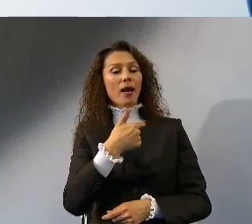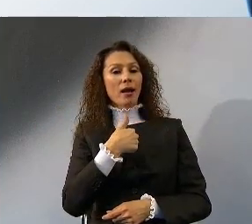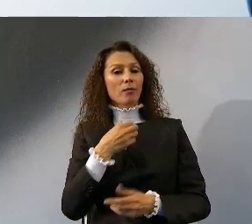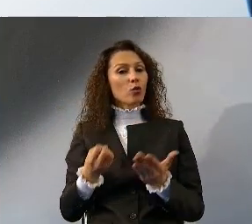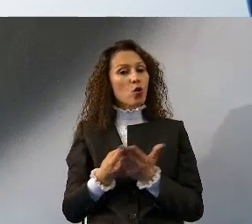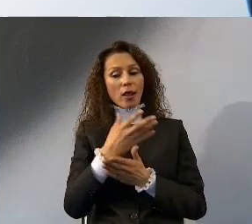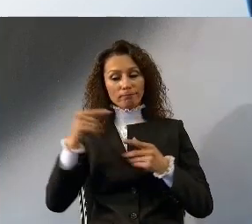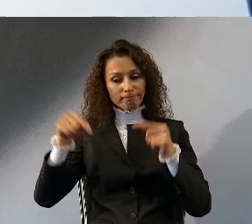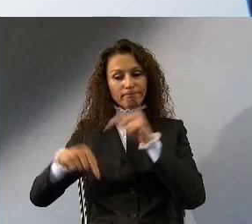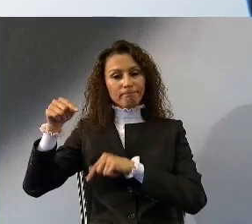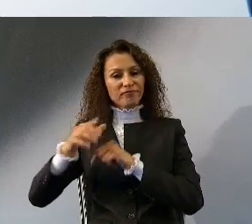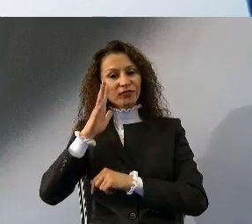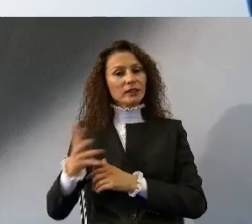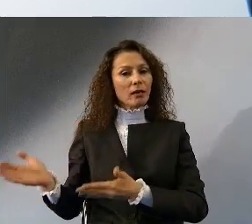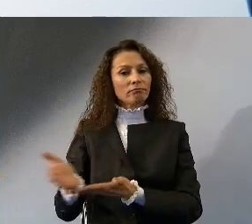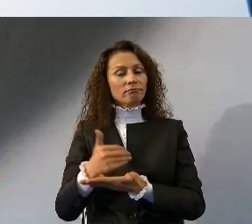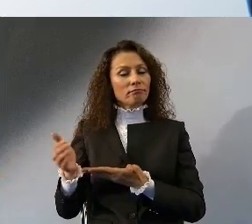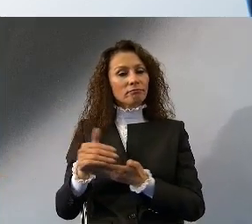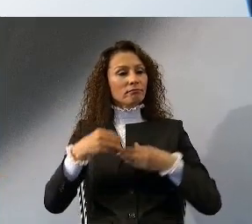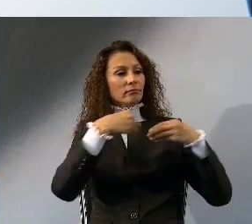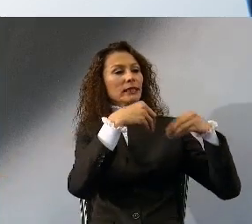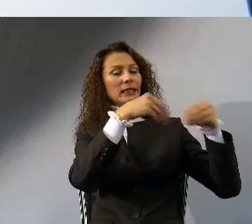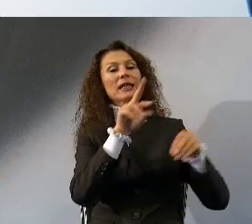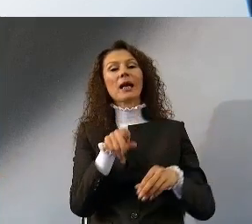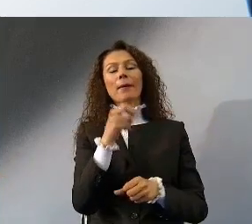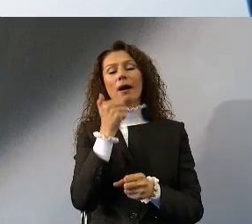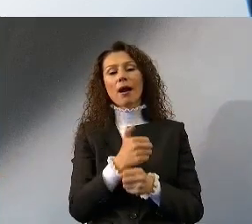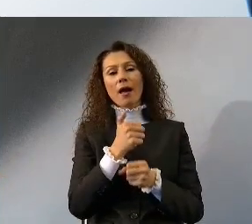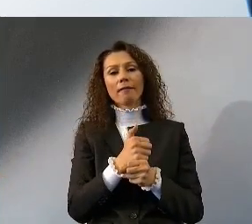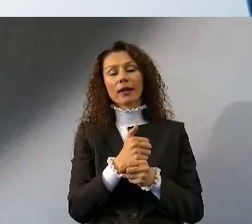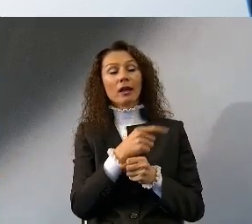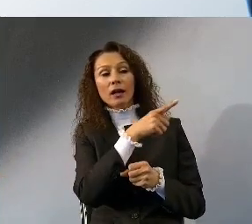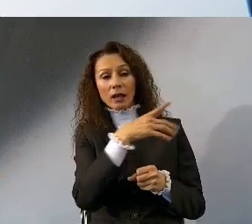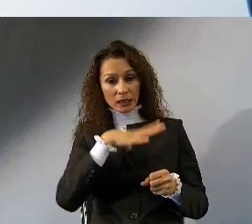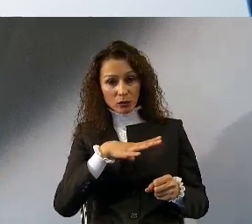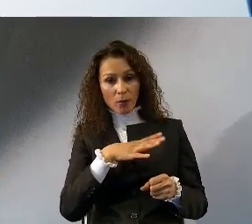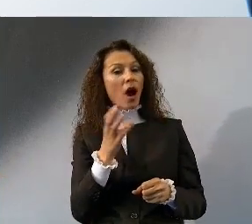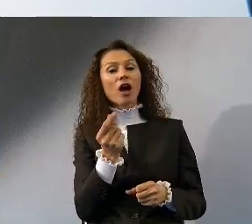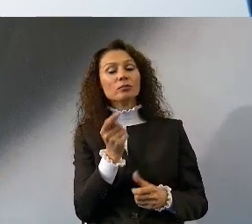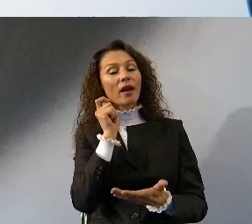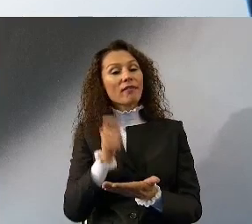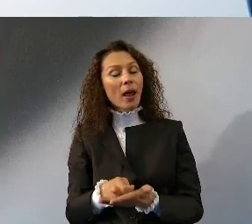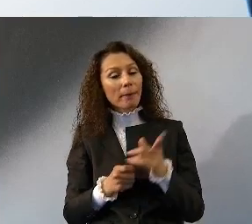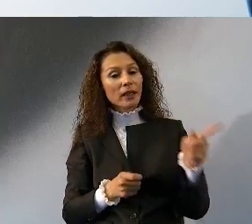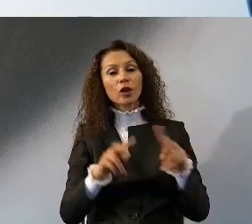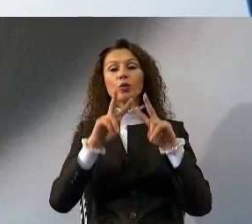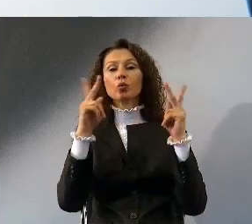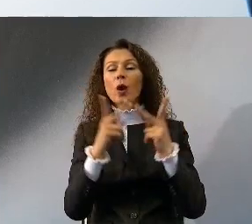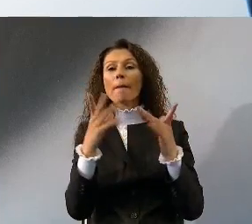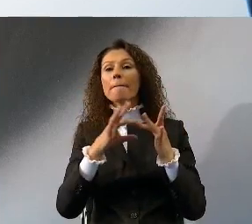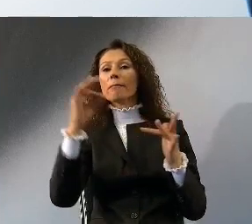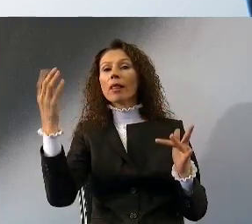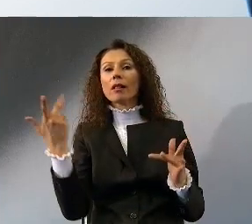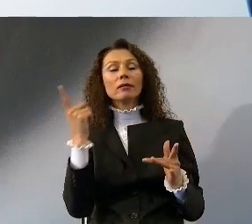üretimi gerçekleştirmemiz lazım. Yani tüketici hakikaten bu ürünü talep ediyor mu? Ediyorsa kaç lira verebilir? Dünyadaki muadilleri ne